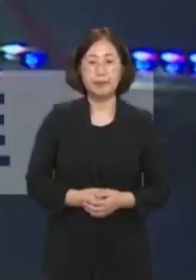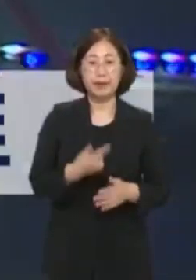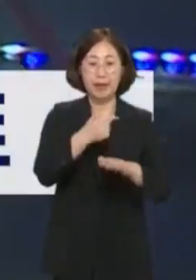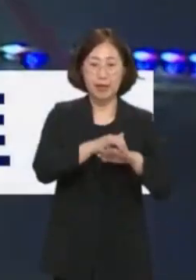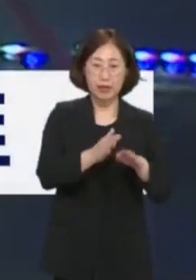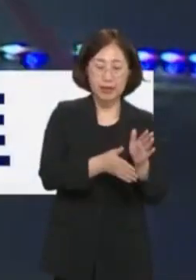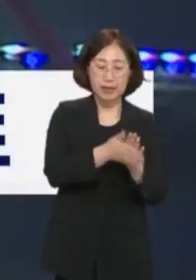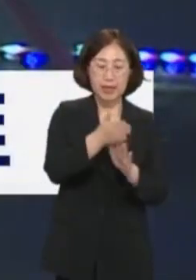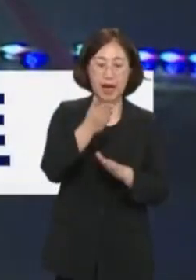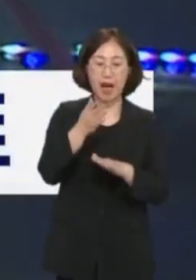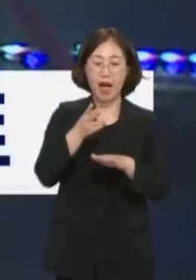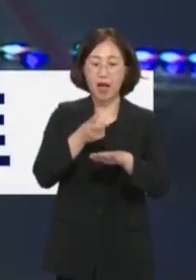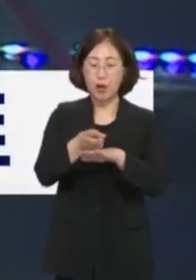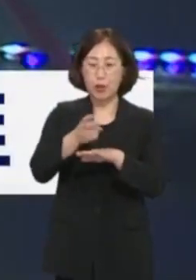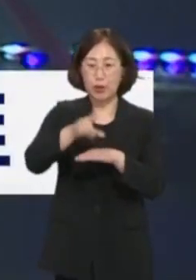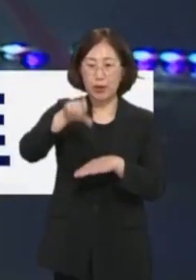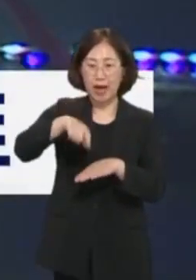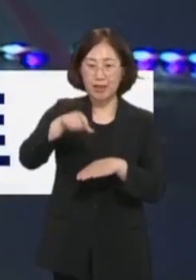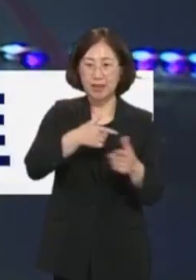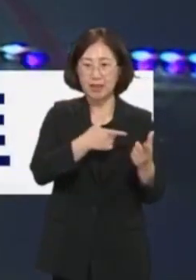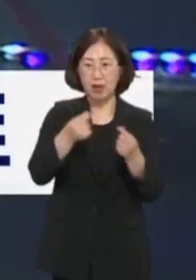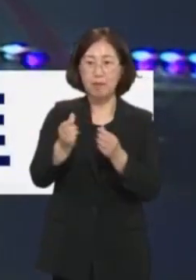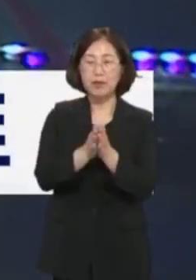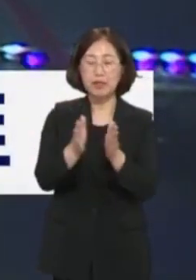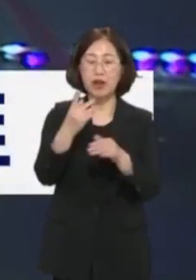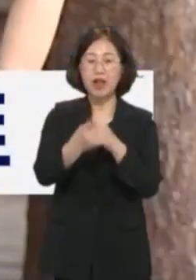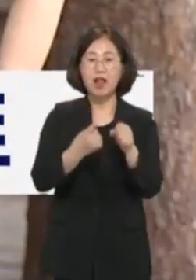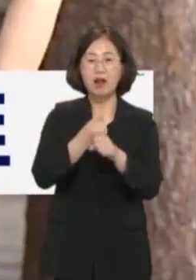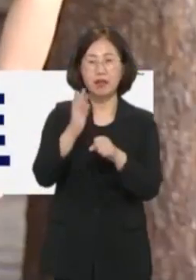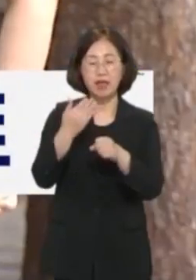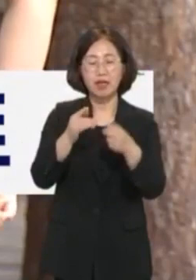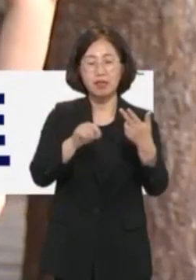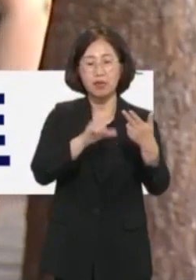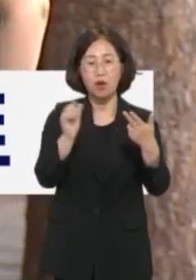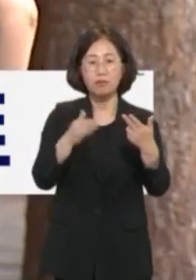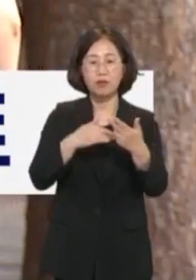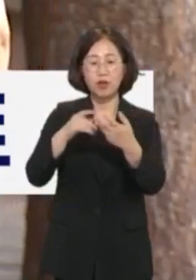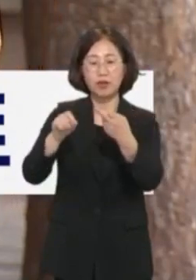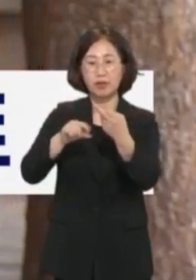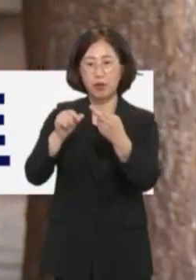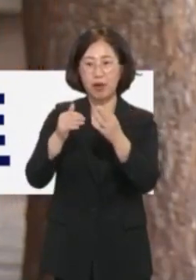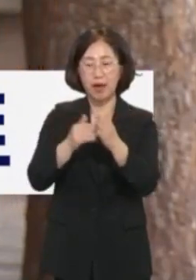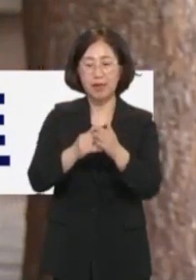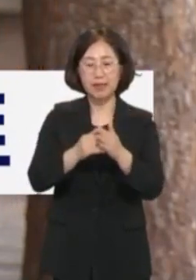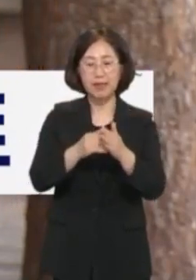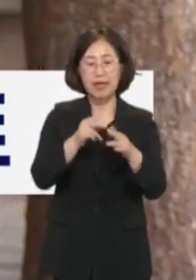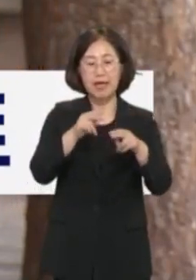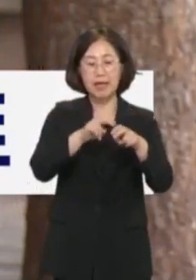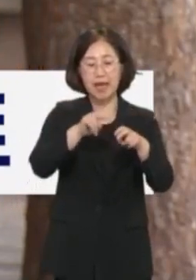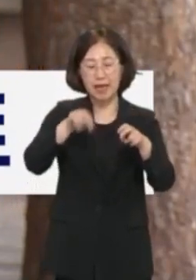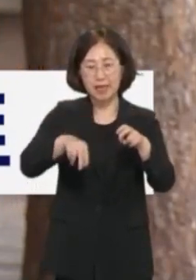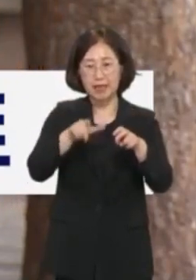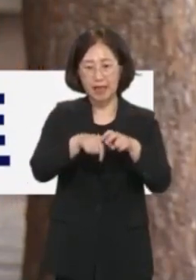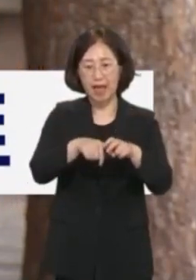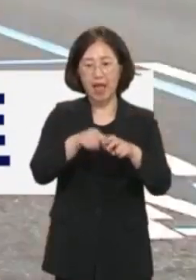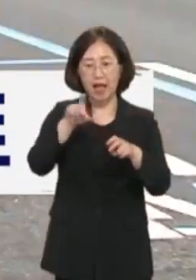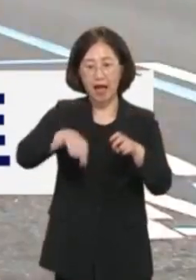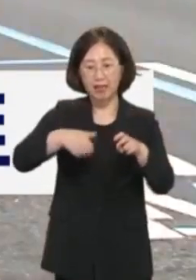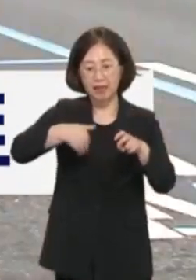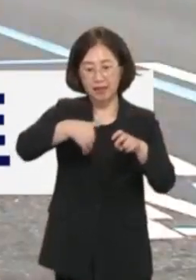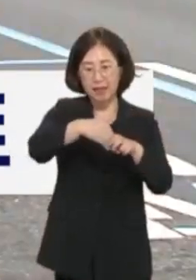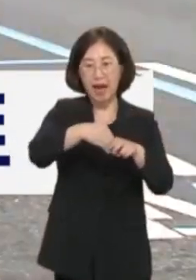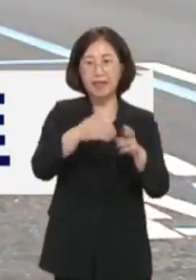대전시가 시내버스 교통카드 전면 시행 1주년을 맞아 다음 달부터 12월까지 버스에서 내릴 때 교통카드를 찍는